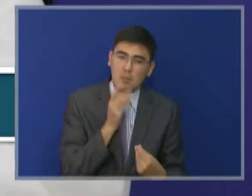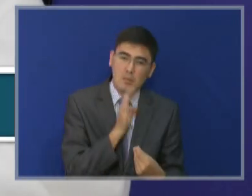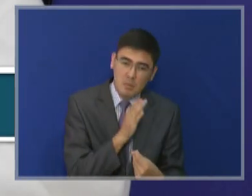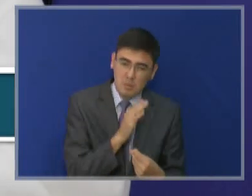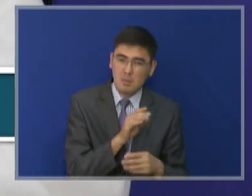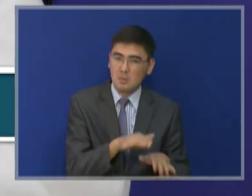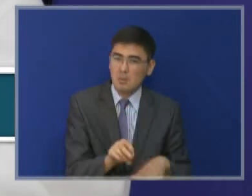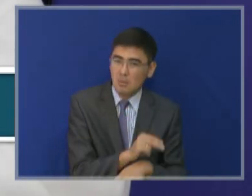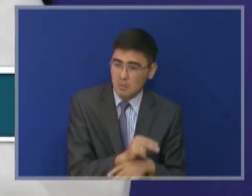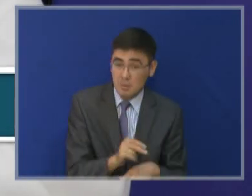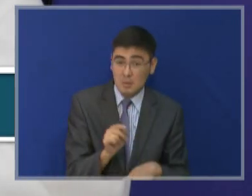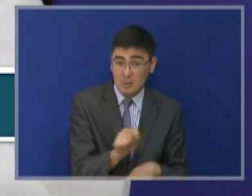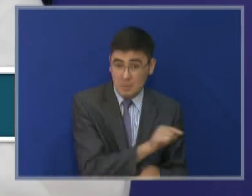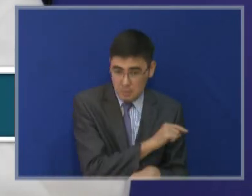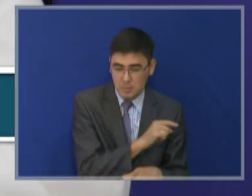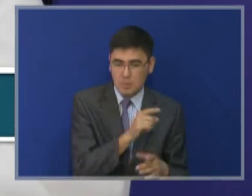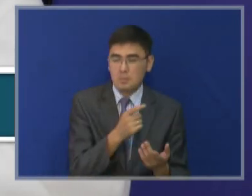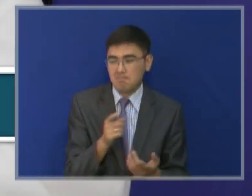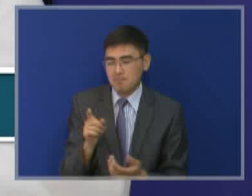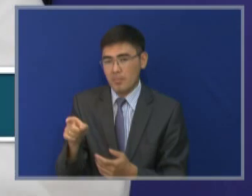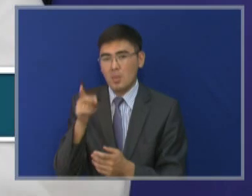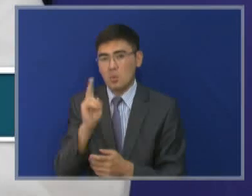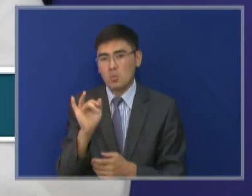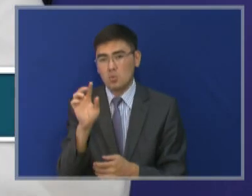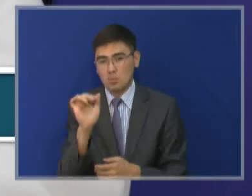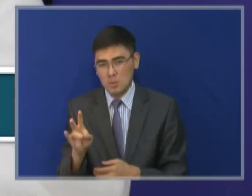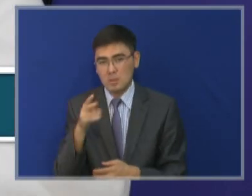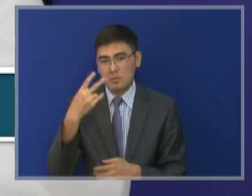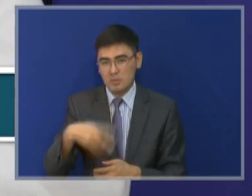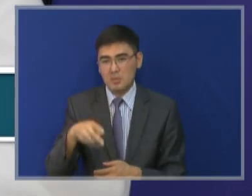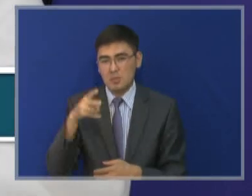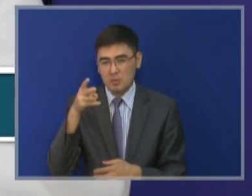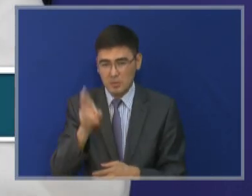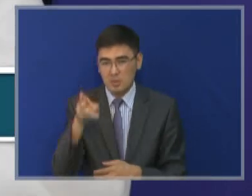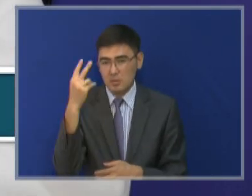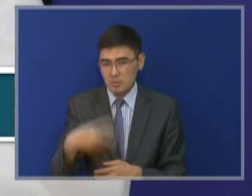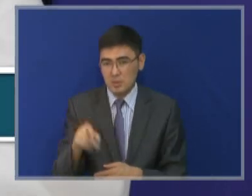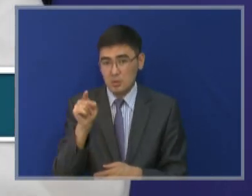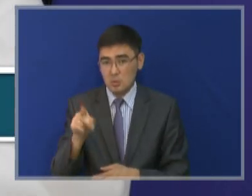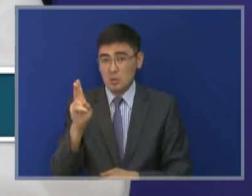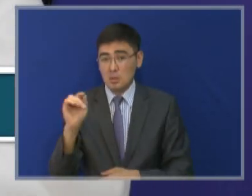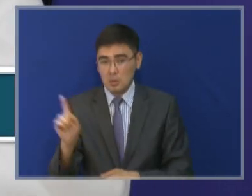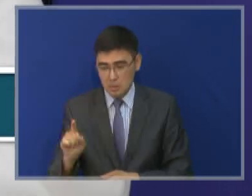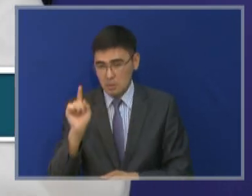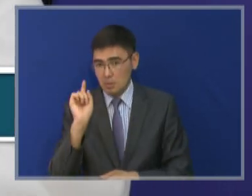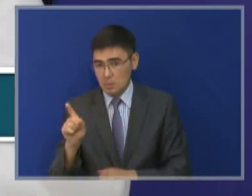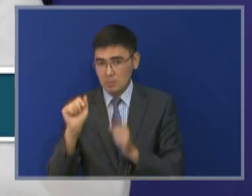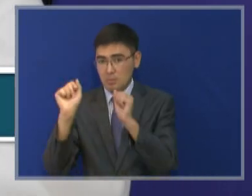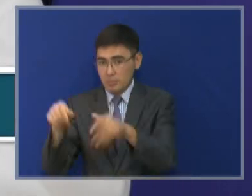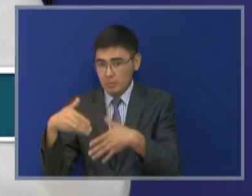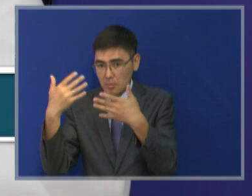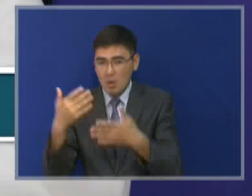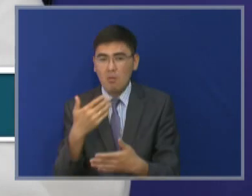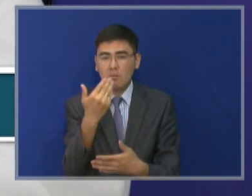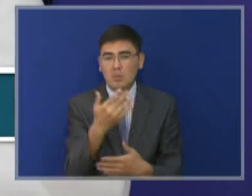аналар, олар жаңағы құрбан 2020 сайтына кіру арқылы, өзінің өңірін